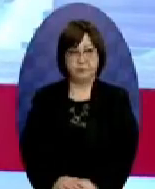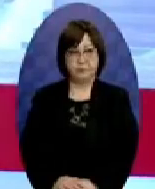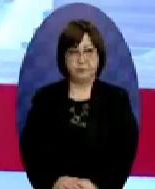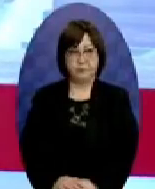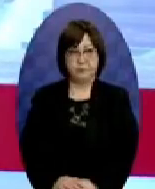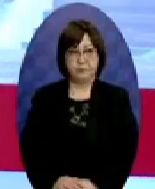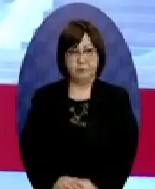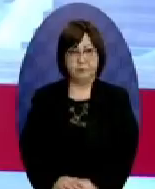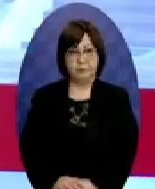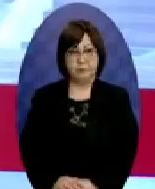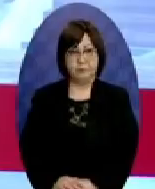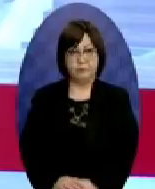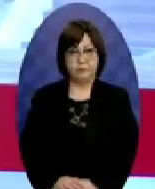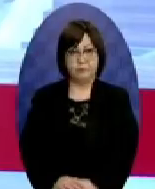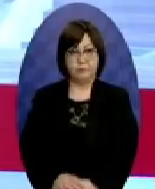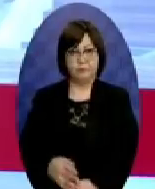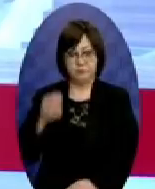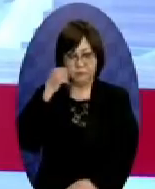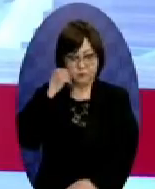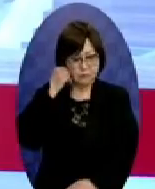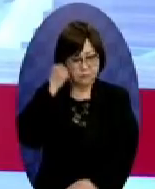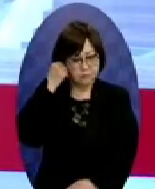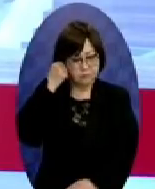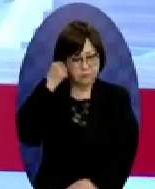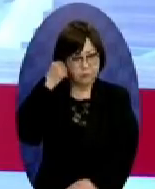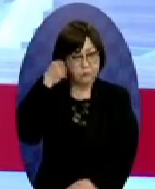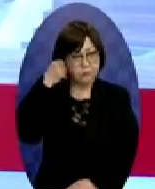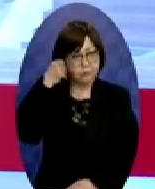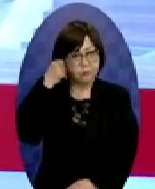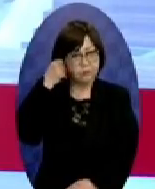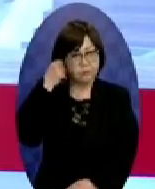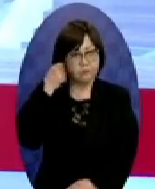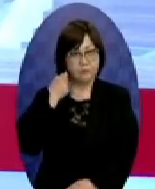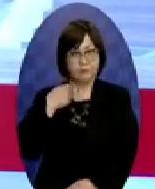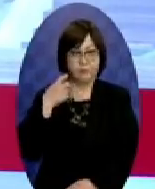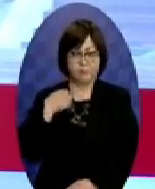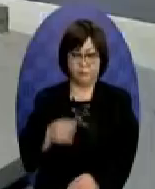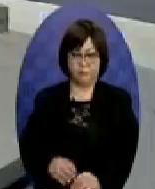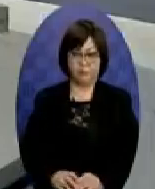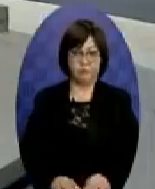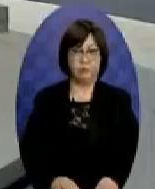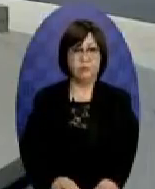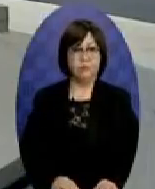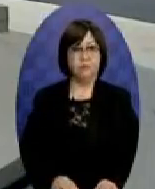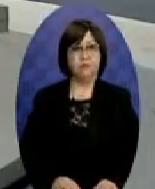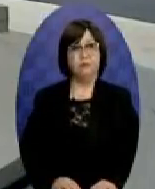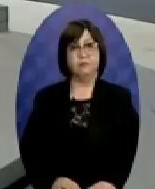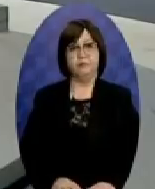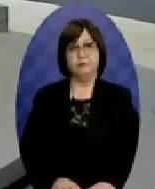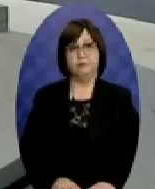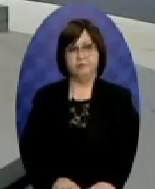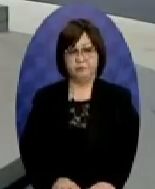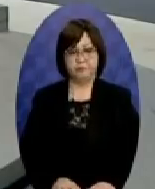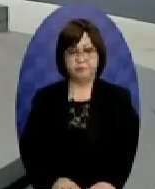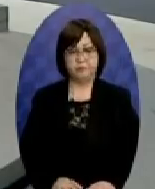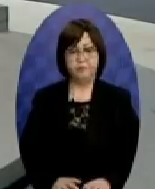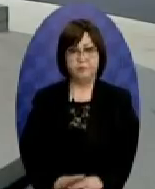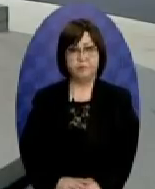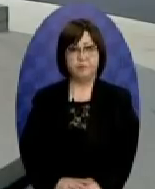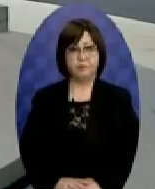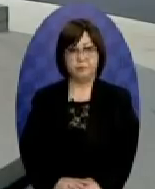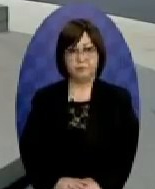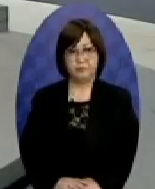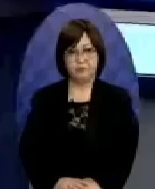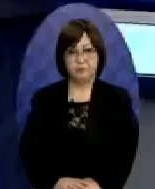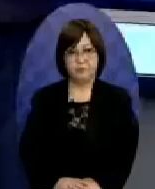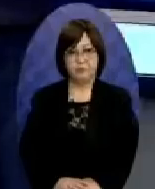Үзүүлж та бүхэн одоо спортын эрдэнсийн эргэн тойронд өрнж байгаа үйл явдалтай танилцсан уу? Студид ууган байр ажиллаж байна. За орой минь төргий. За танд болон үзэгчдэд